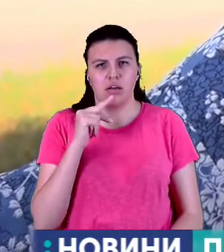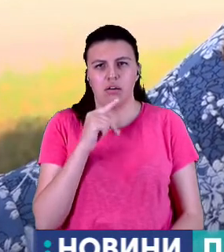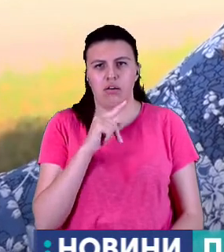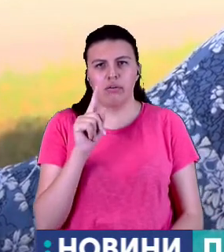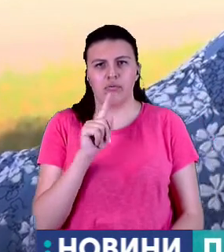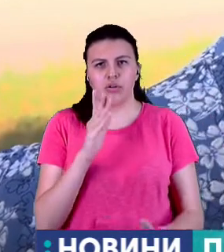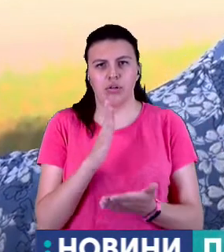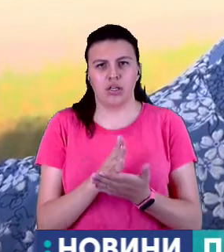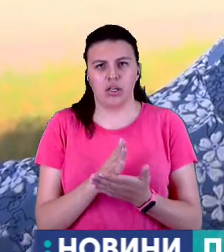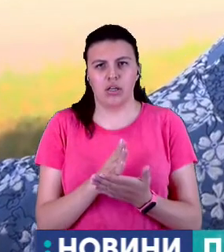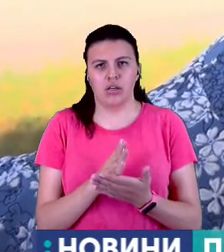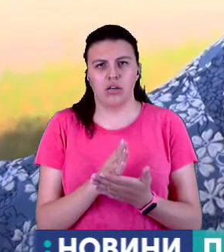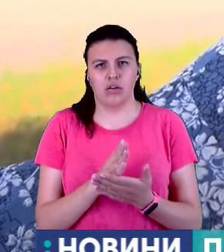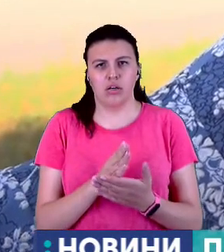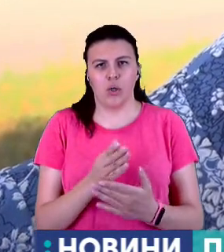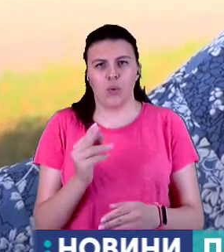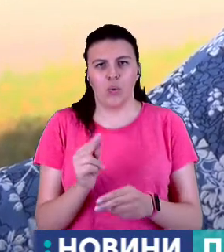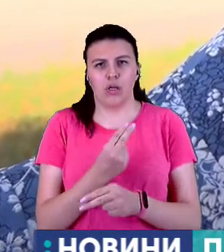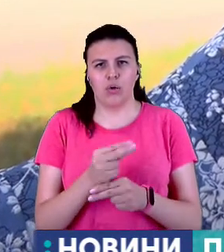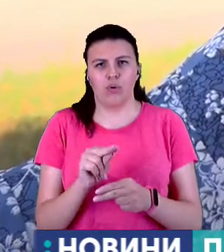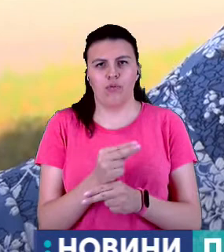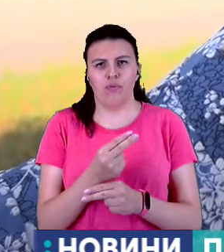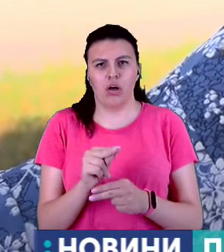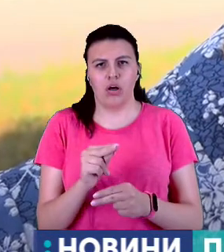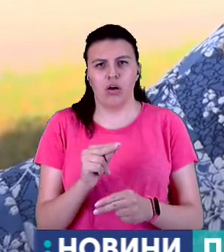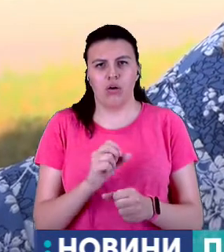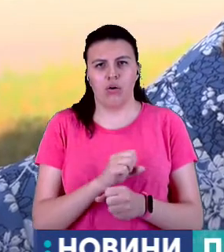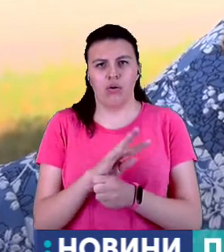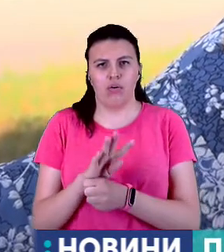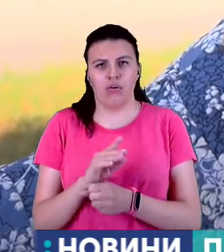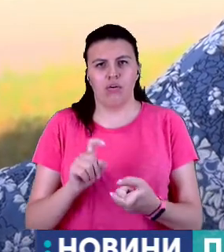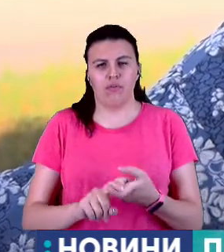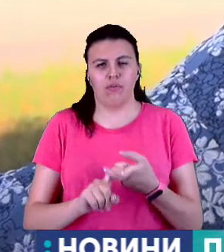лікуванні коронавірусної інфекції COVID-19.